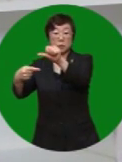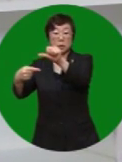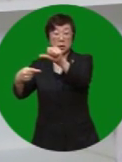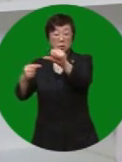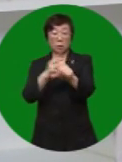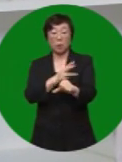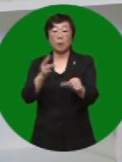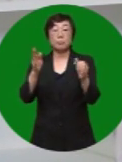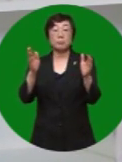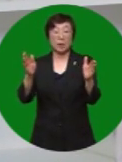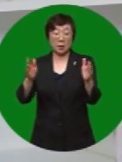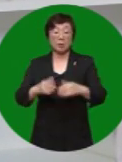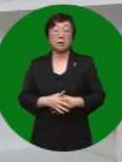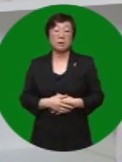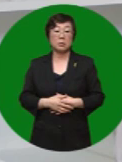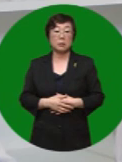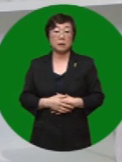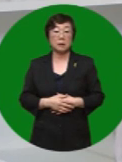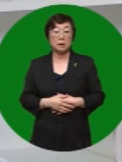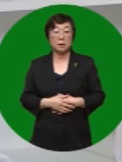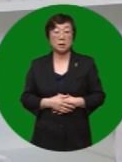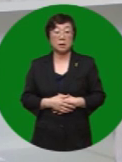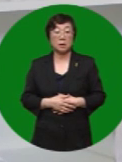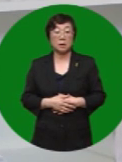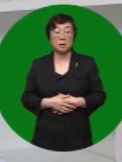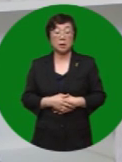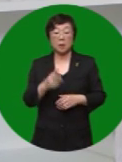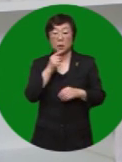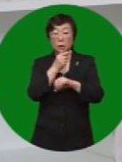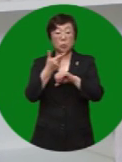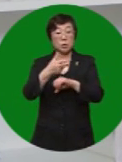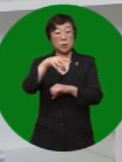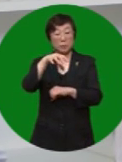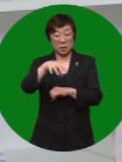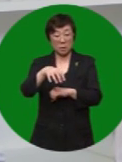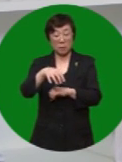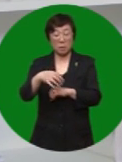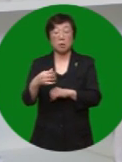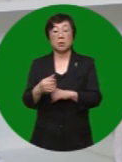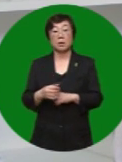月の1日の3日間徳島 の、